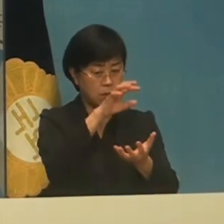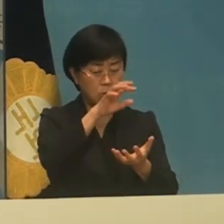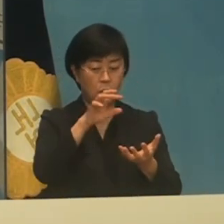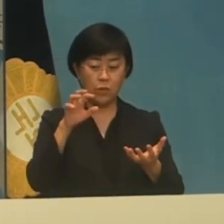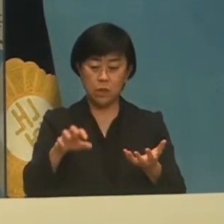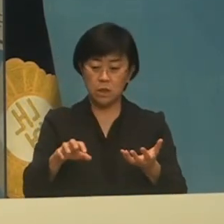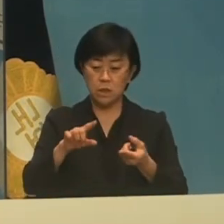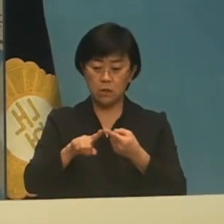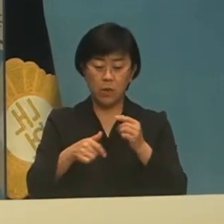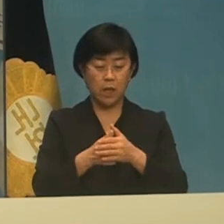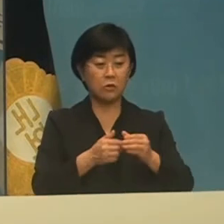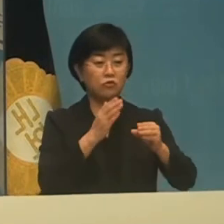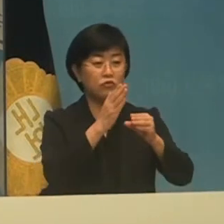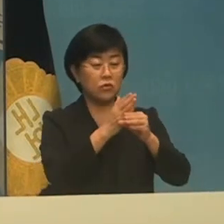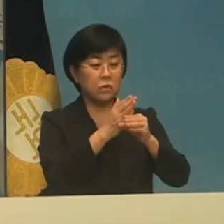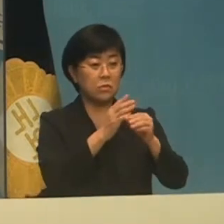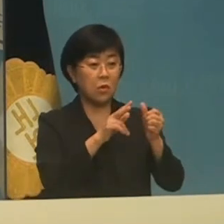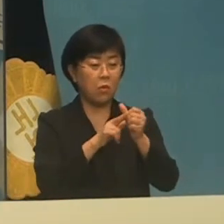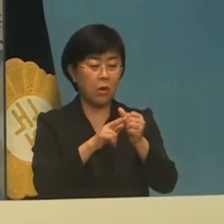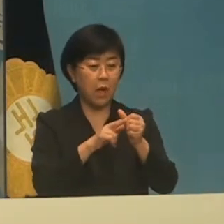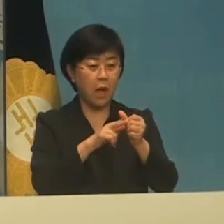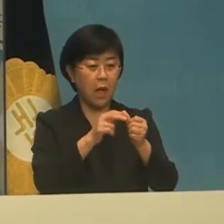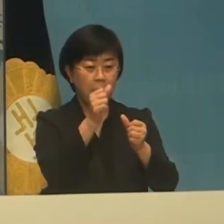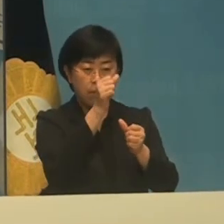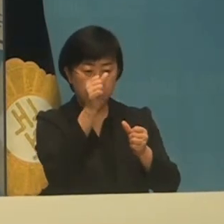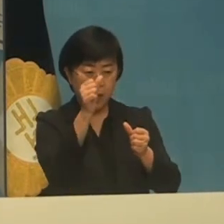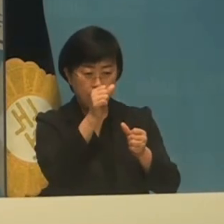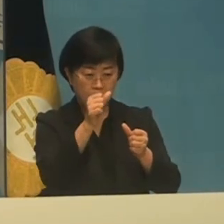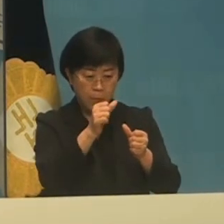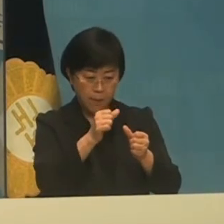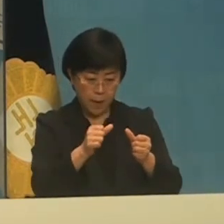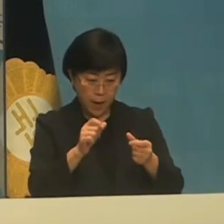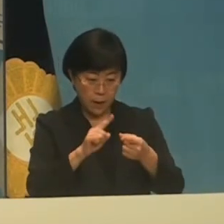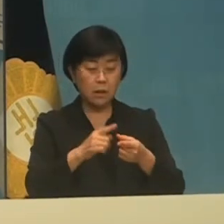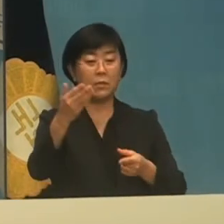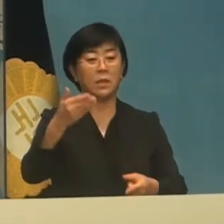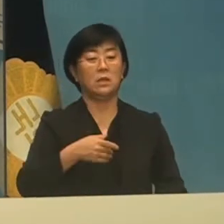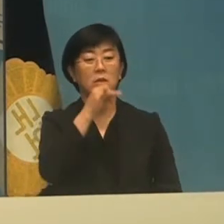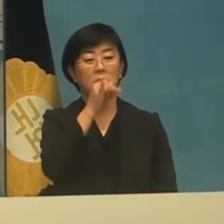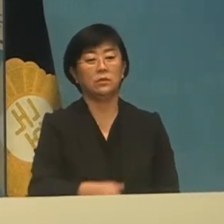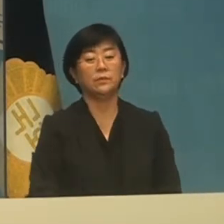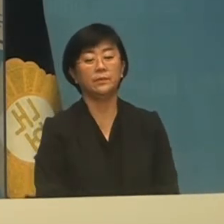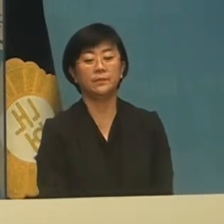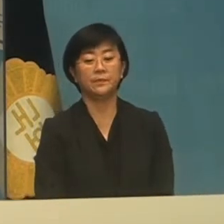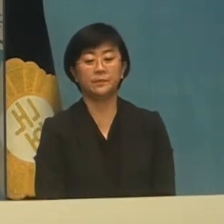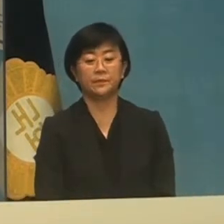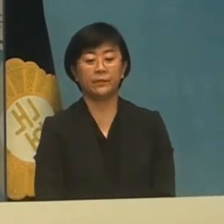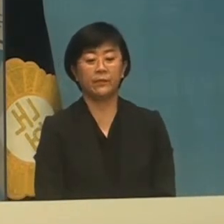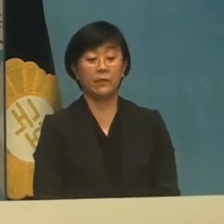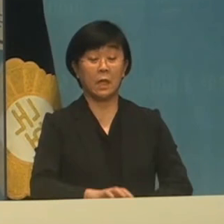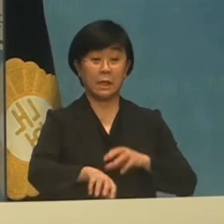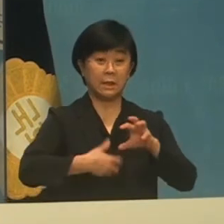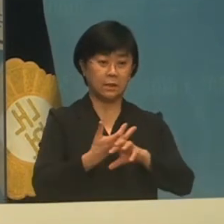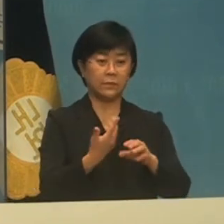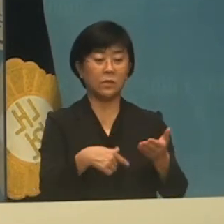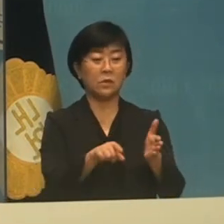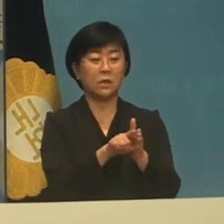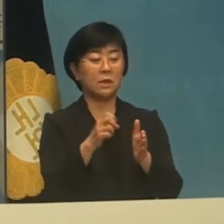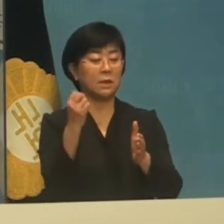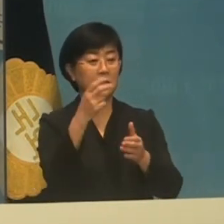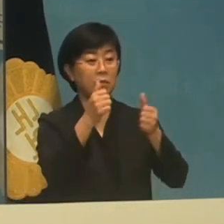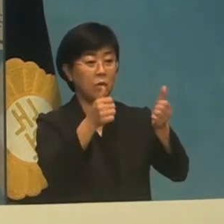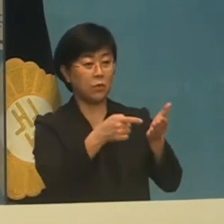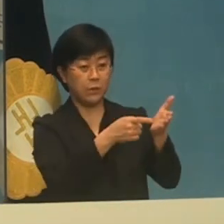등 핵심 정보들이 가려진 누더기 보고서를 받아보게 됩니다. 이를 뒤집기 위해 다시